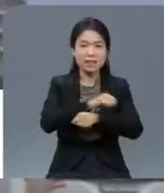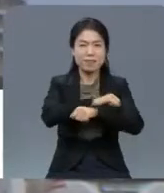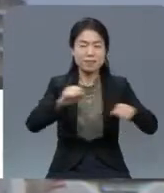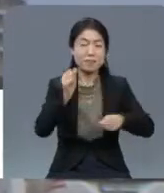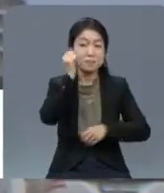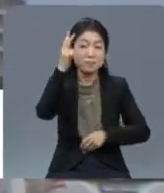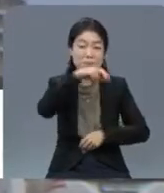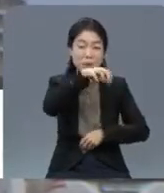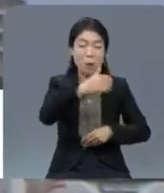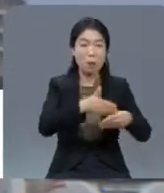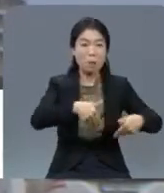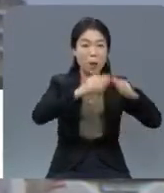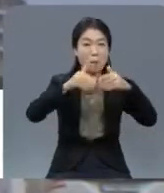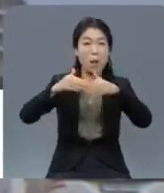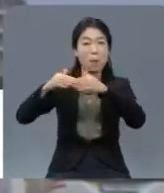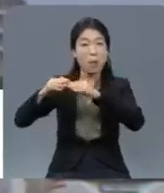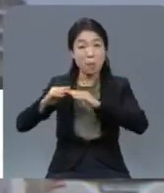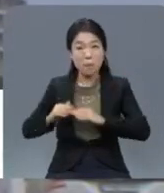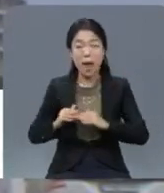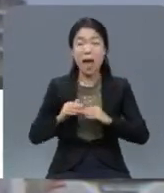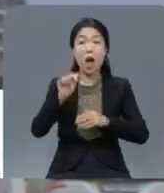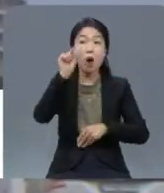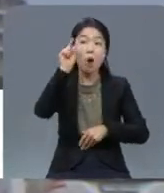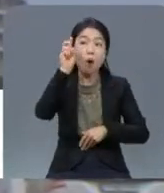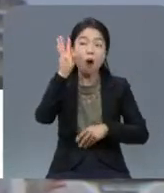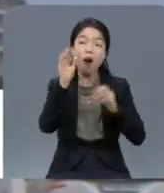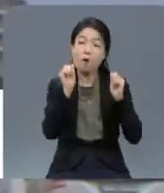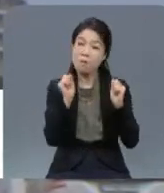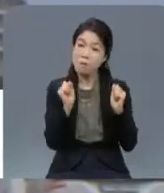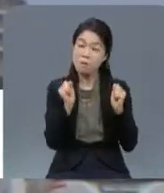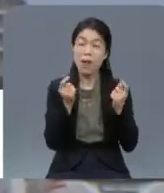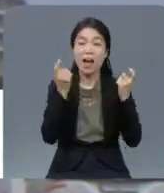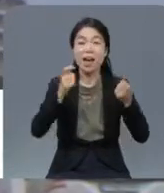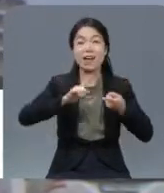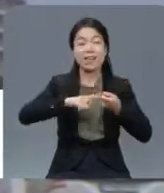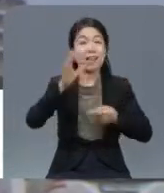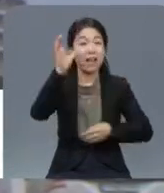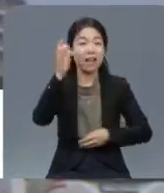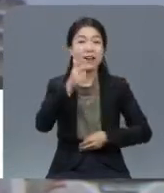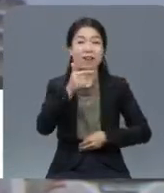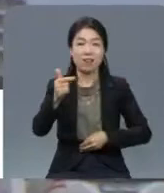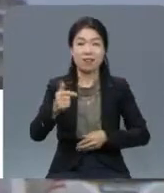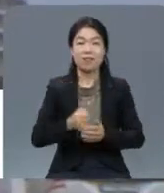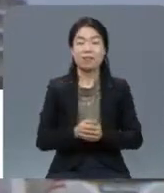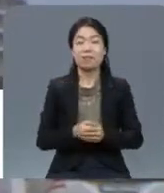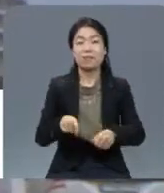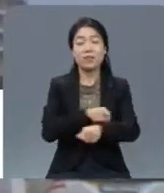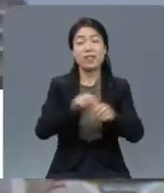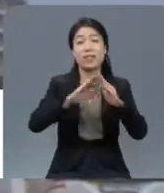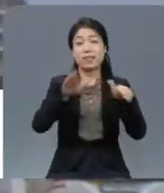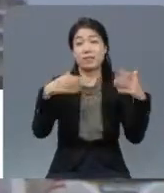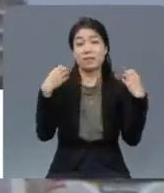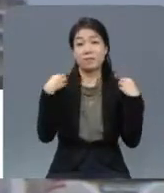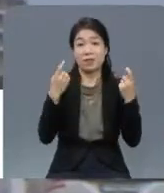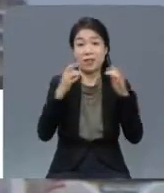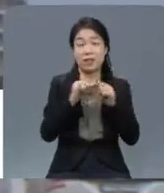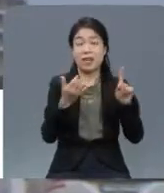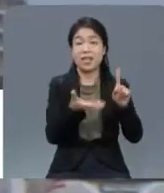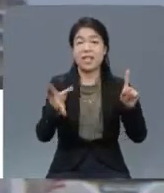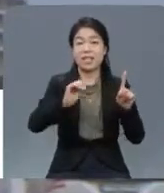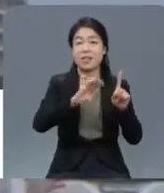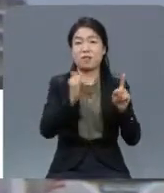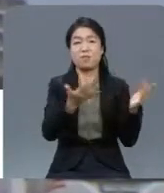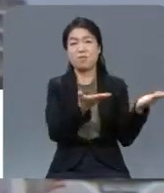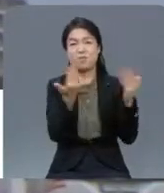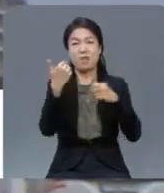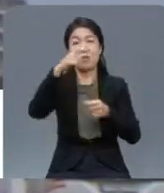숙박 시설이 속속 들어서면서 머무는 전남 관광에 대한 기대가 커지고 있습니다. 특히 전남도가 관광객 1억 명